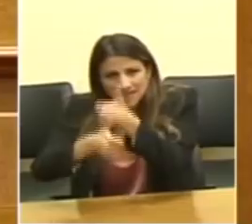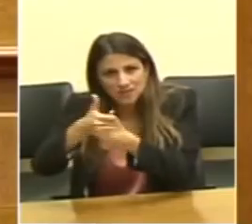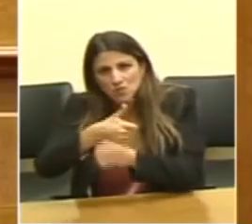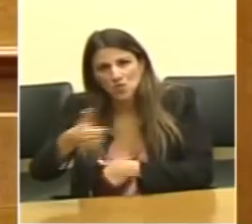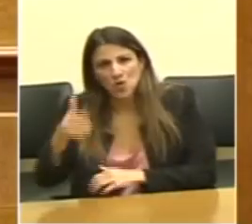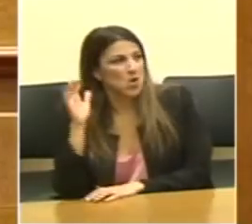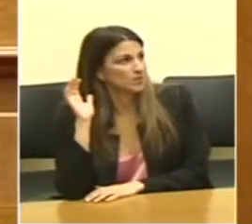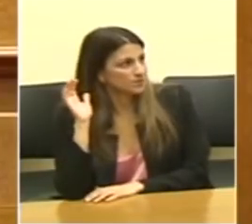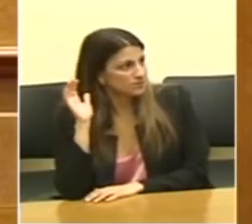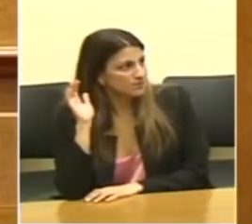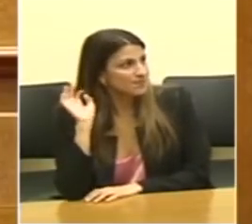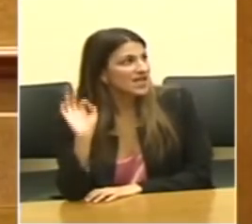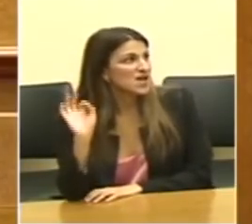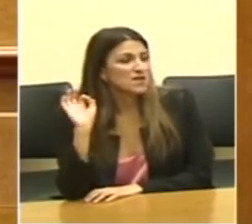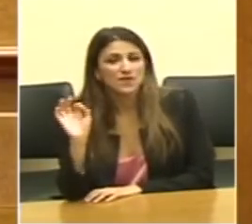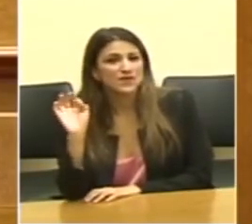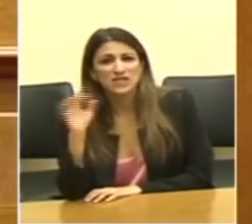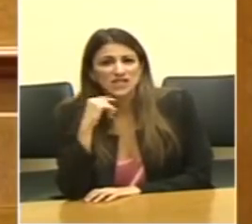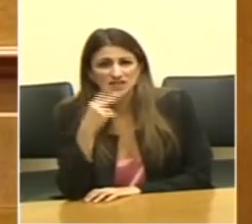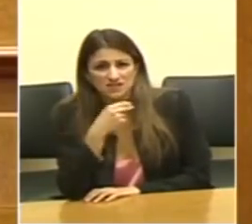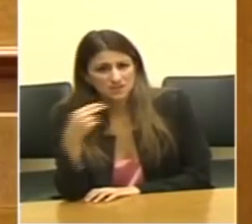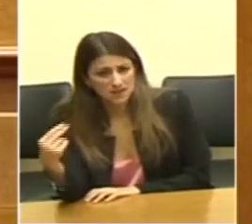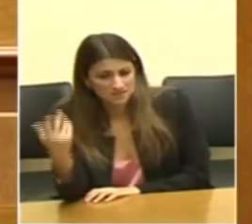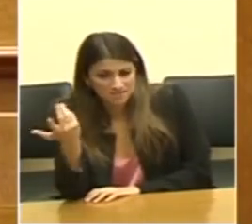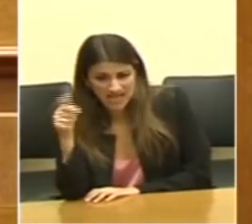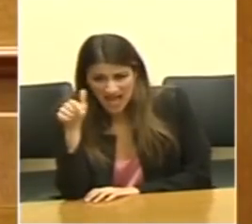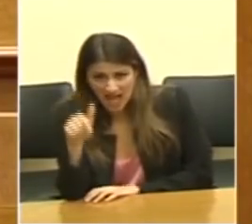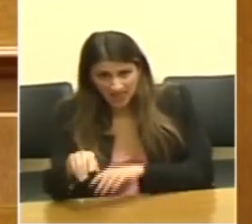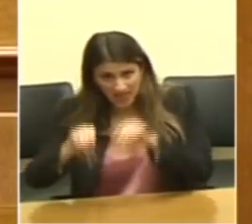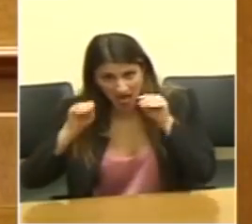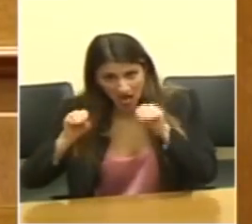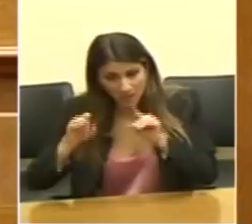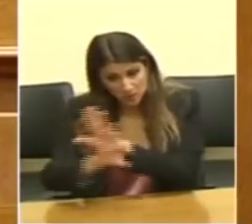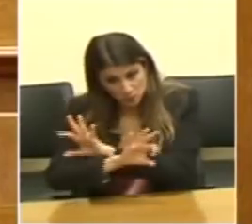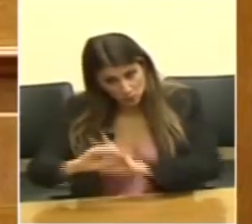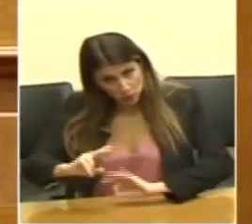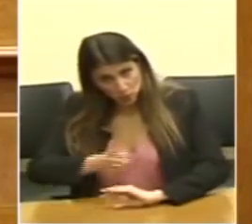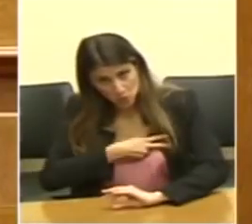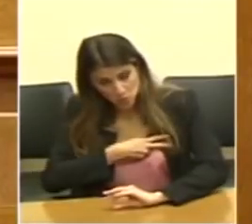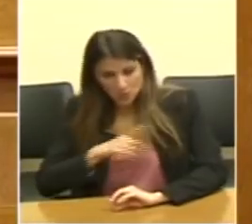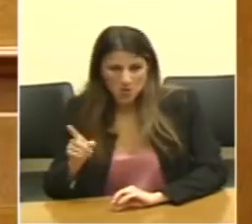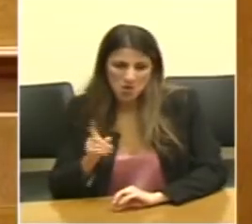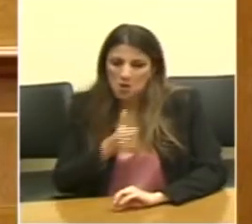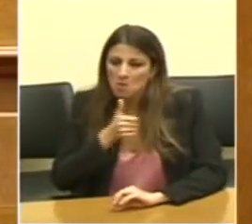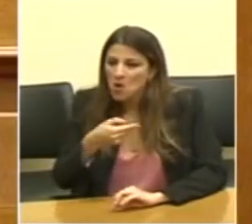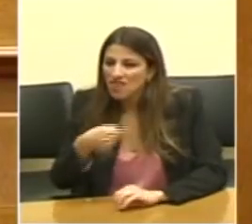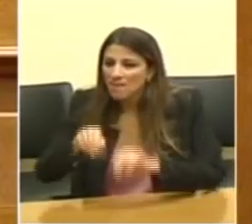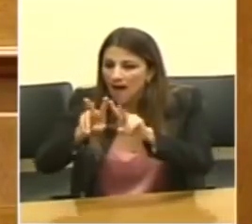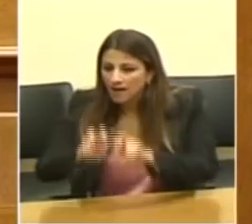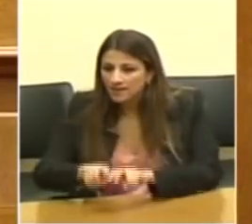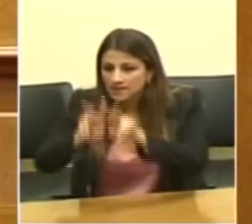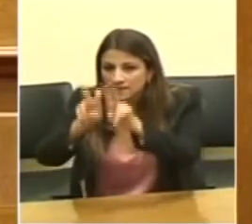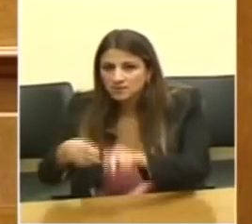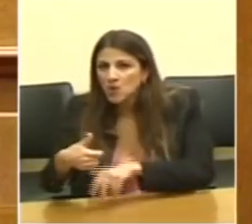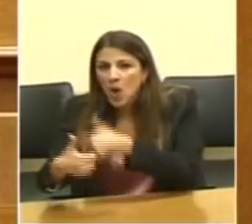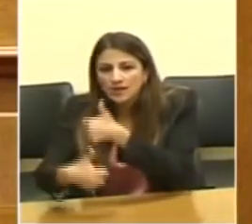Εξεταστικό κέντρο στο οποίο βεβαίως υποβαθμίζεται, δεν θα μπορούσε να γίνει και διαφορετικά, ο μορφωτικός του ρόλος.